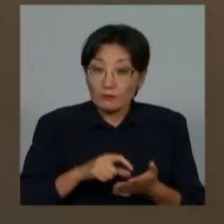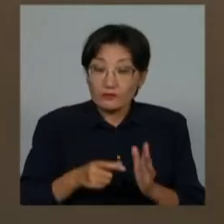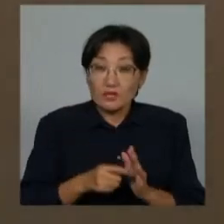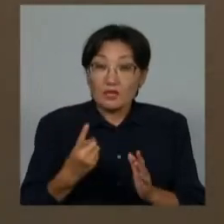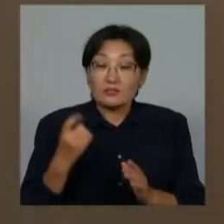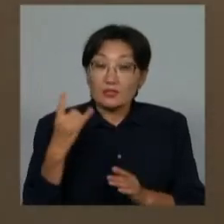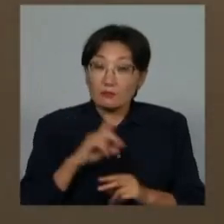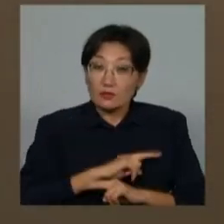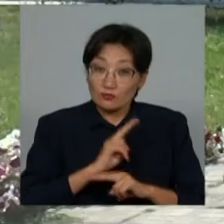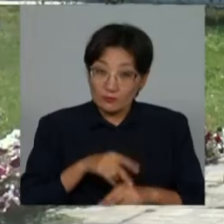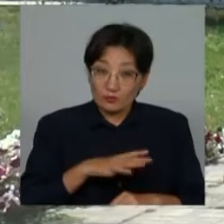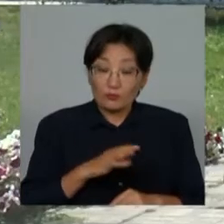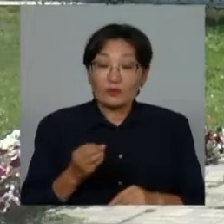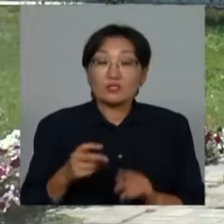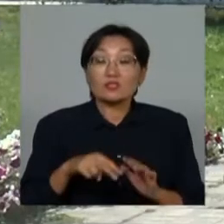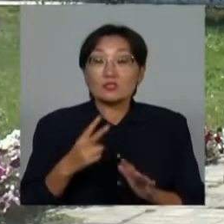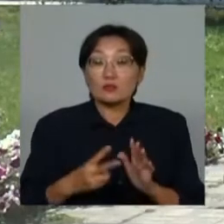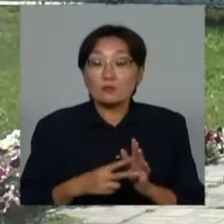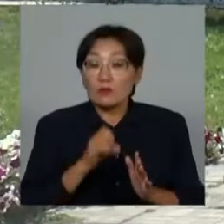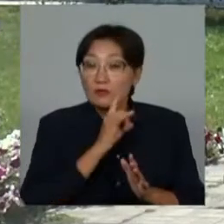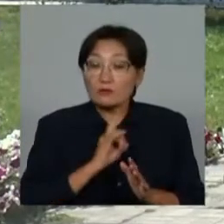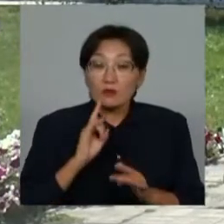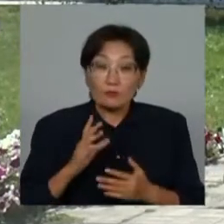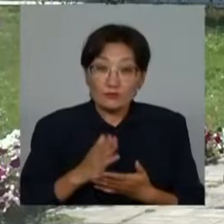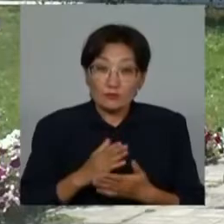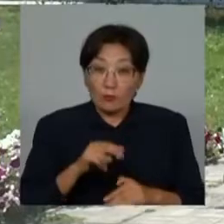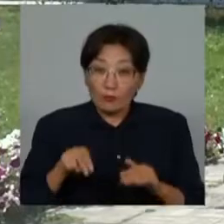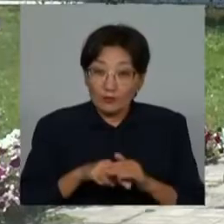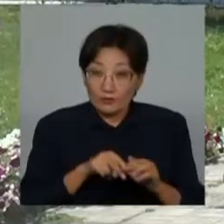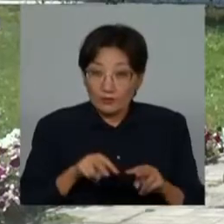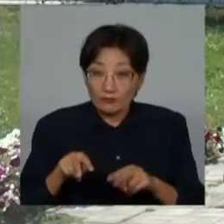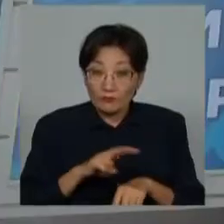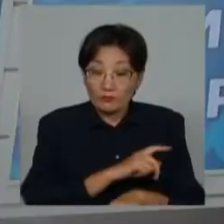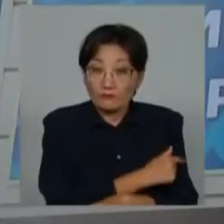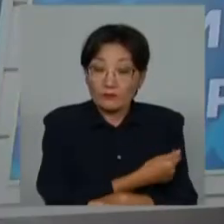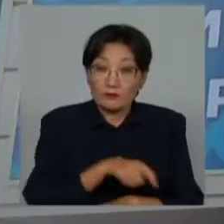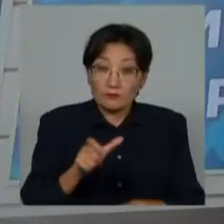1 ребенок скончался. Еще 17 женщин находятся под наблюдением медиков.